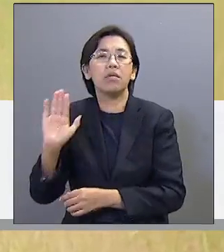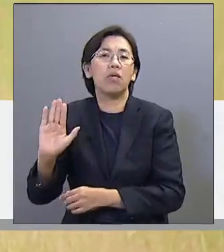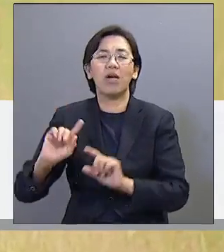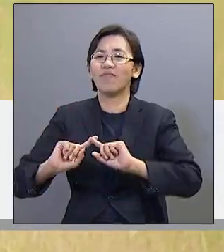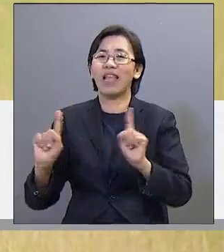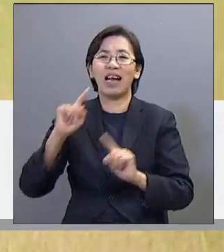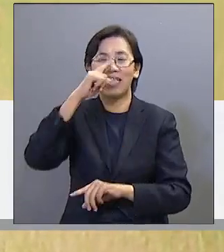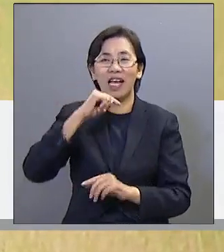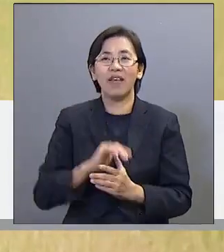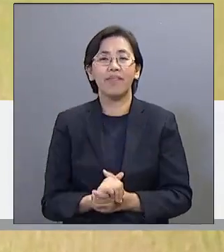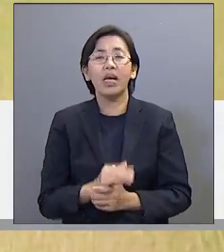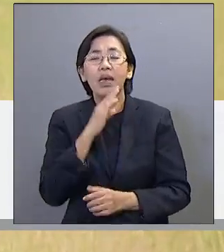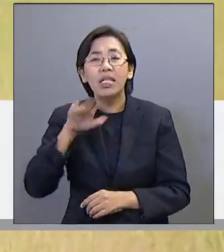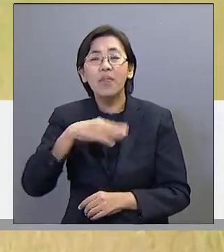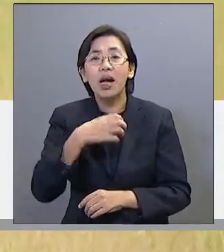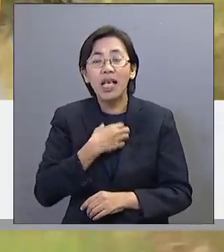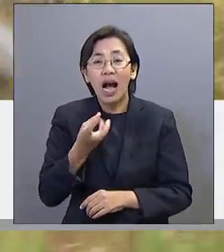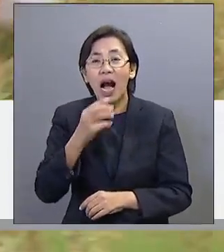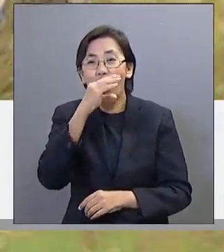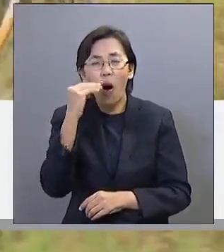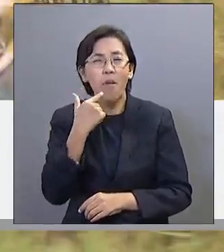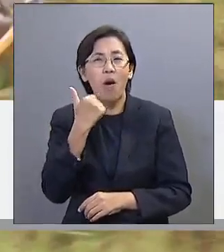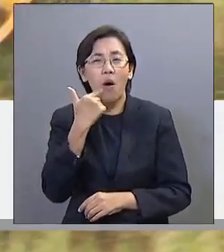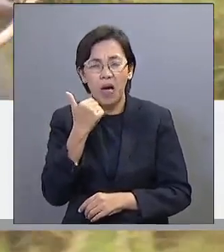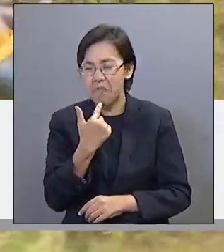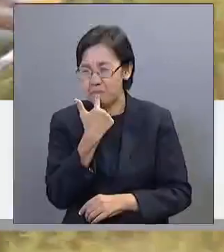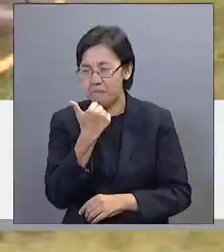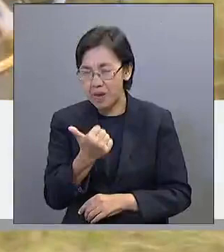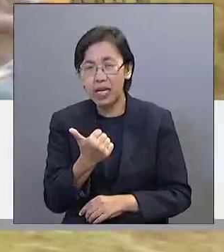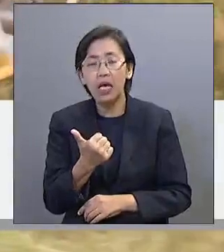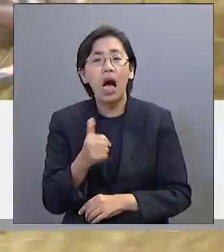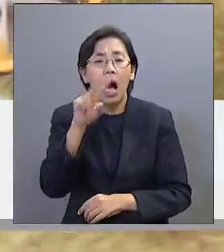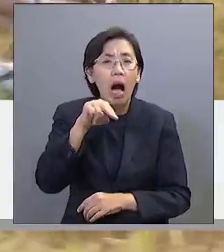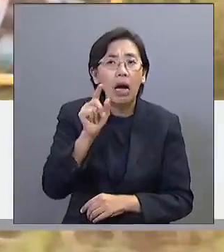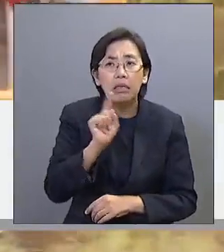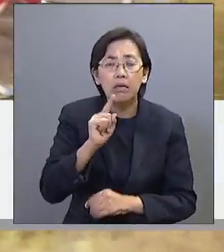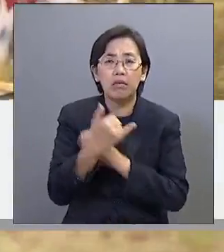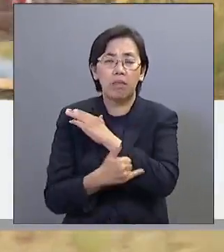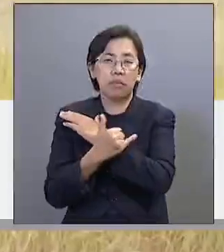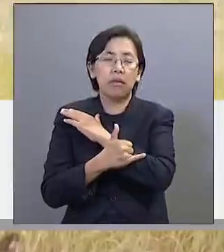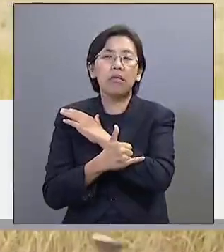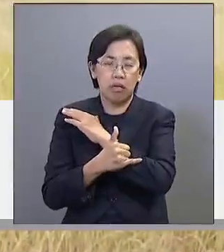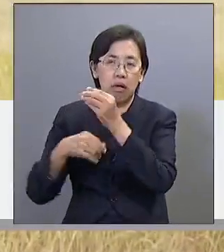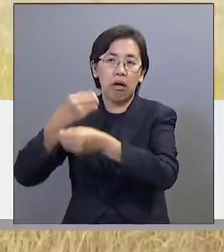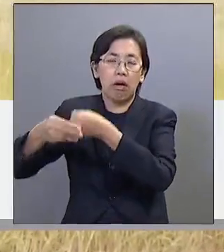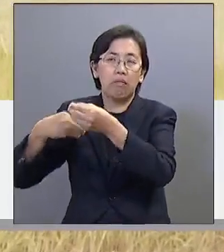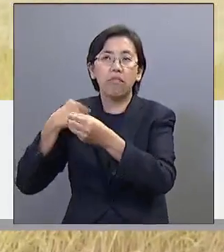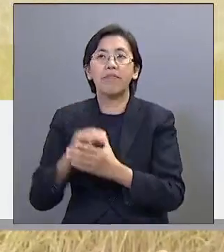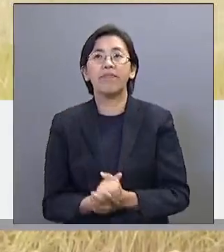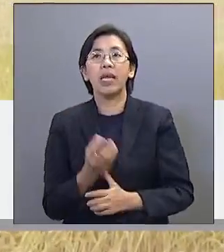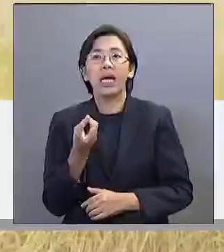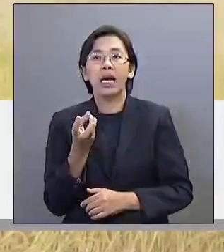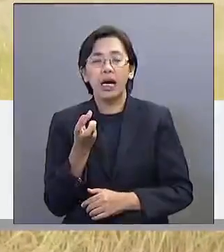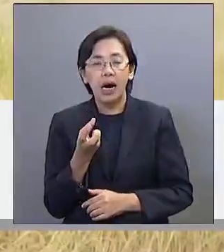ต่างจากไทยถ้าคุณผู้ชมจะกินหอมมะลิแบบอร่อยดีๆเนี่ยต้องไปหากินในต่างประเทศนะคะข้าวเป็นหนึ่งในพืช